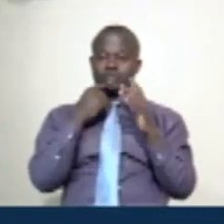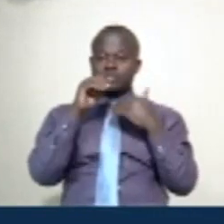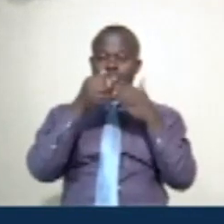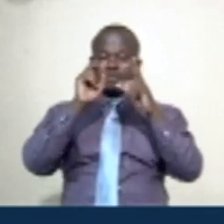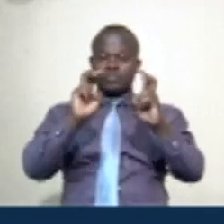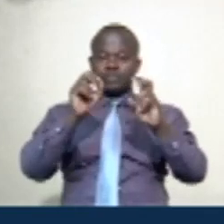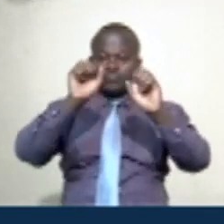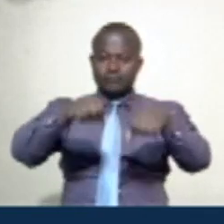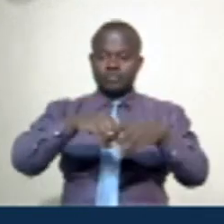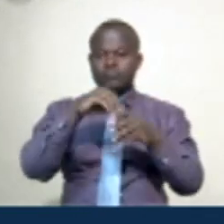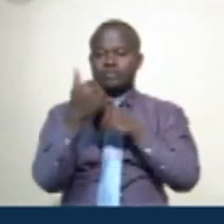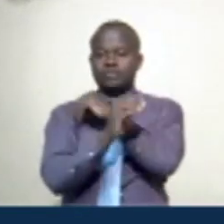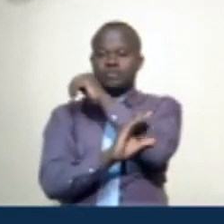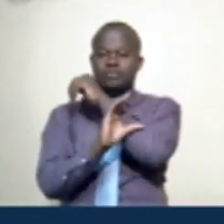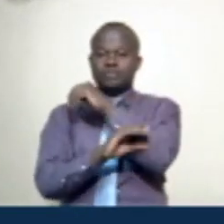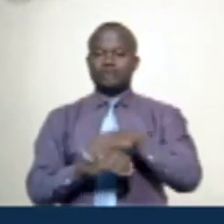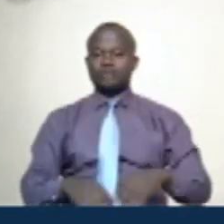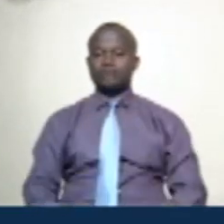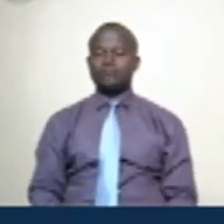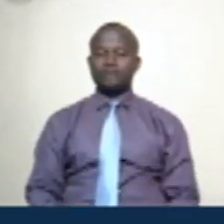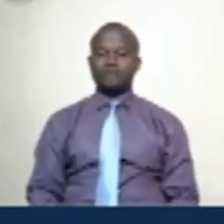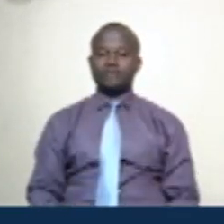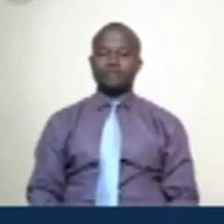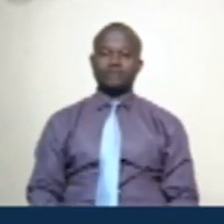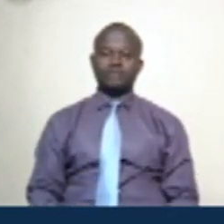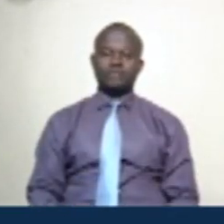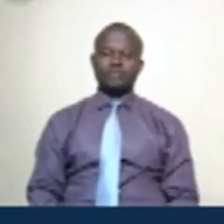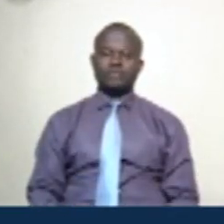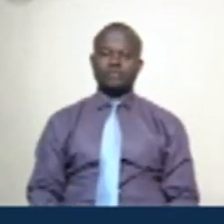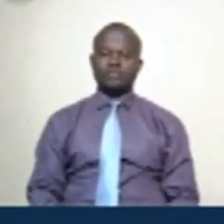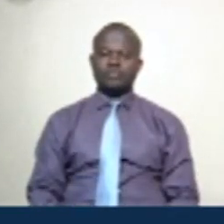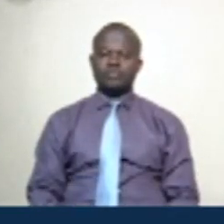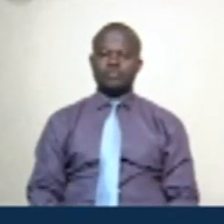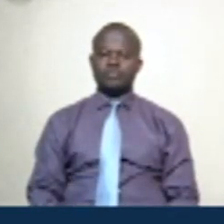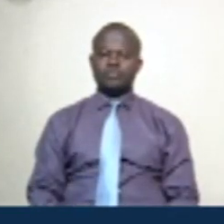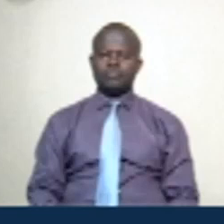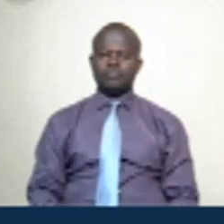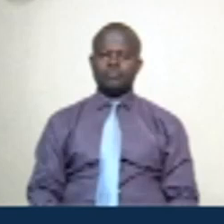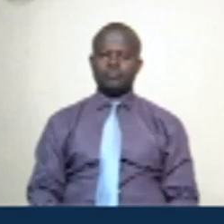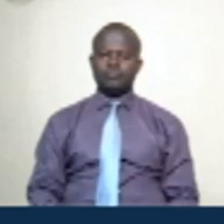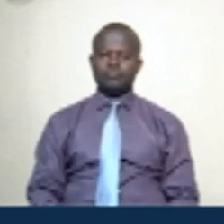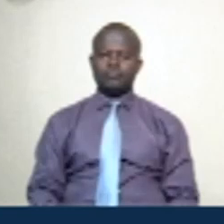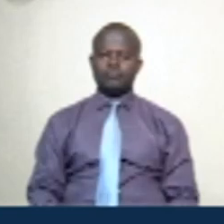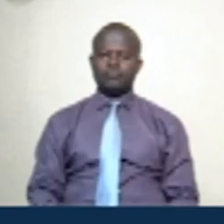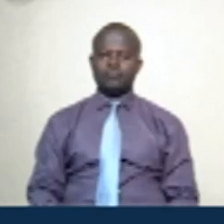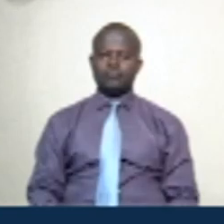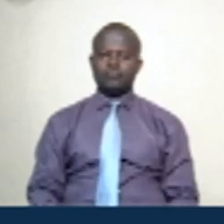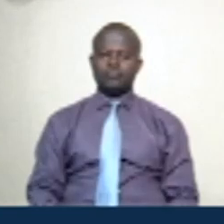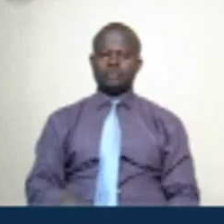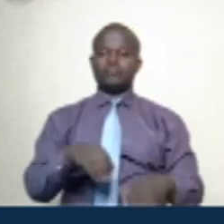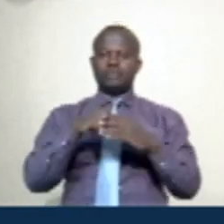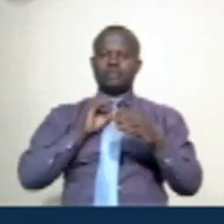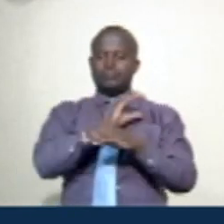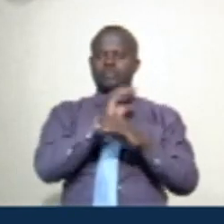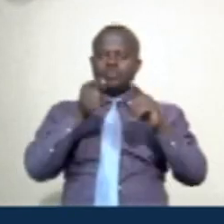intambwe ishoboka no mu bindi bihugu Yes, as I indicated, this committee was established to combat illegal mining and illegal. Komite